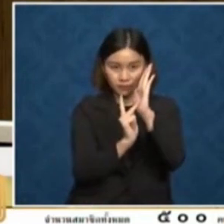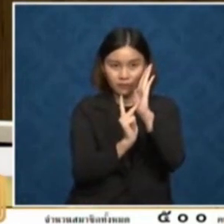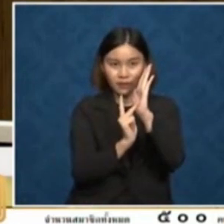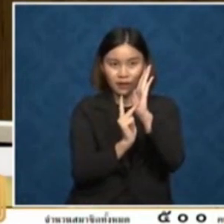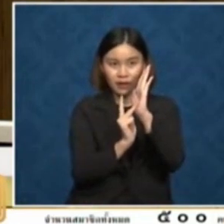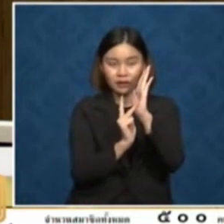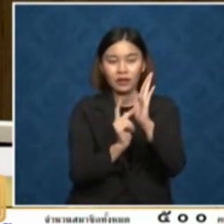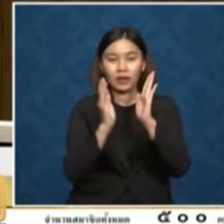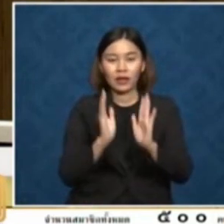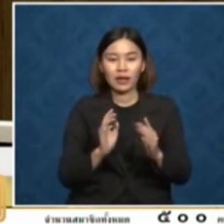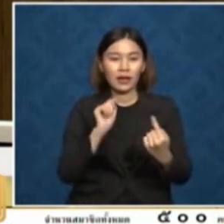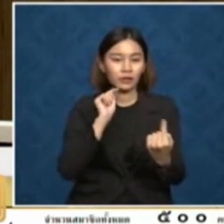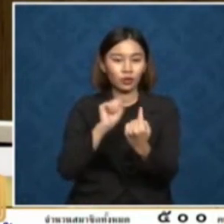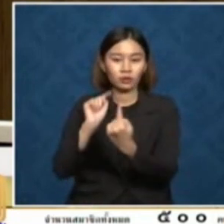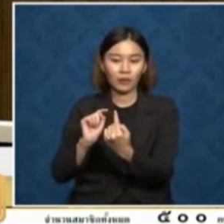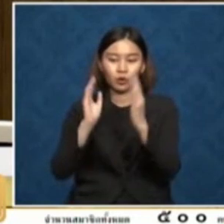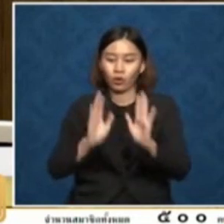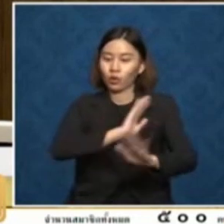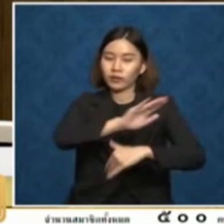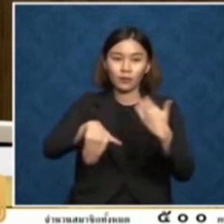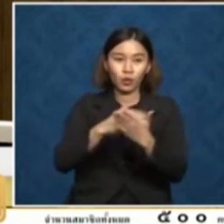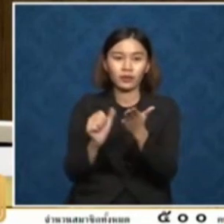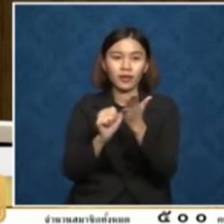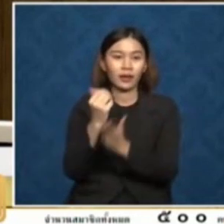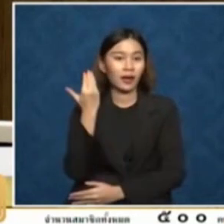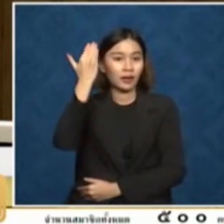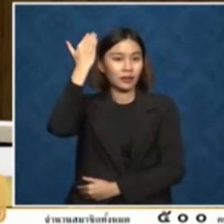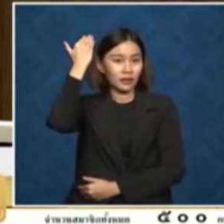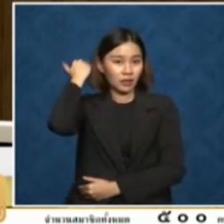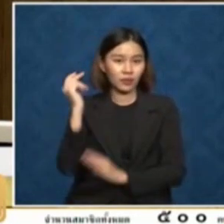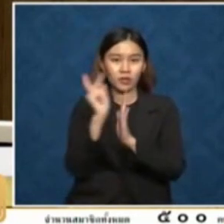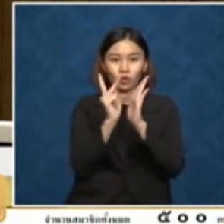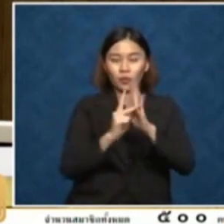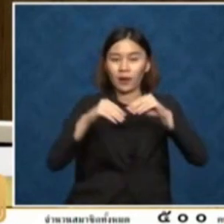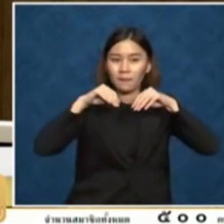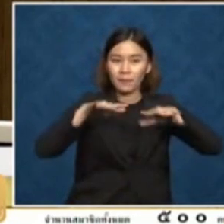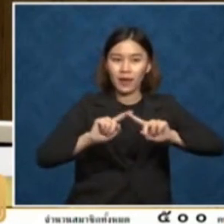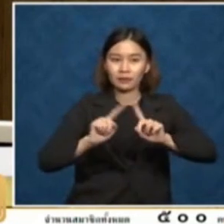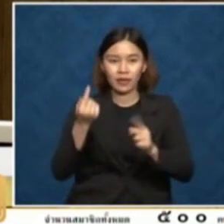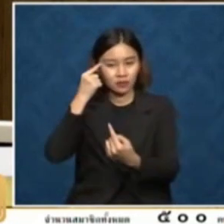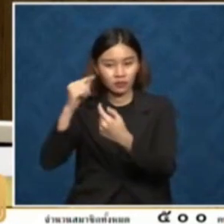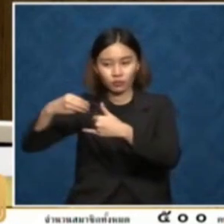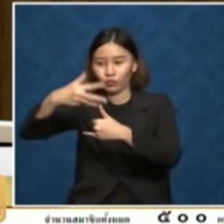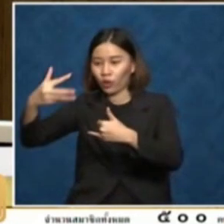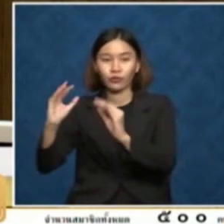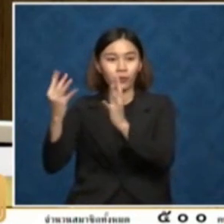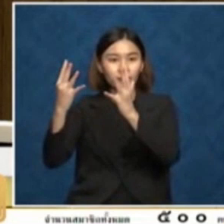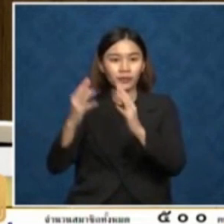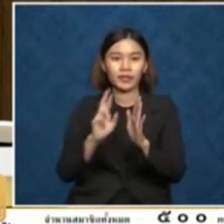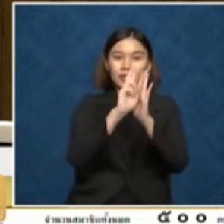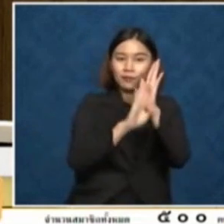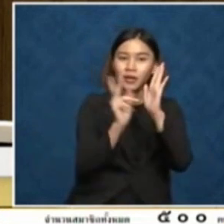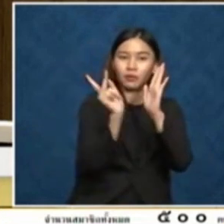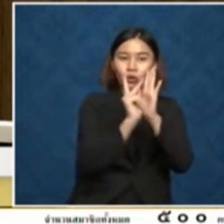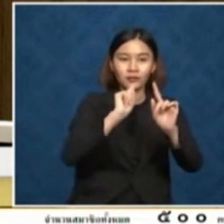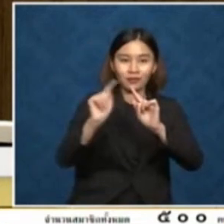หมายให้รับกับคนทุกเพศแก้ไขอดีตที่เราออกกฎหมายและไม่ได้คำนึงถึงพวกเขาออกก